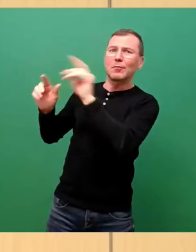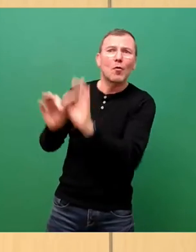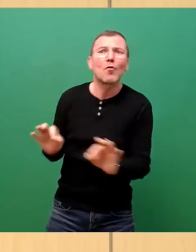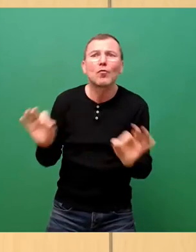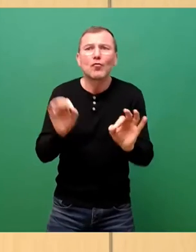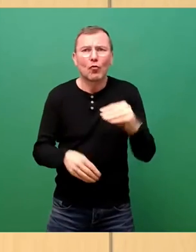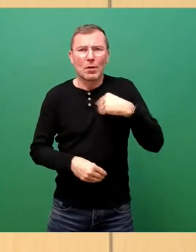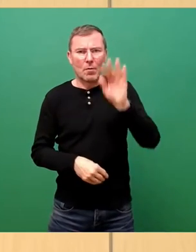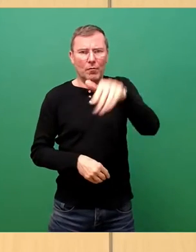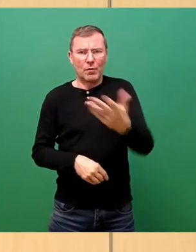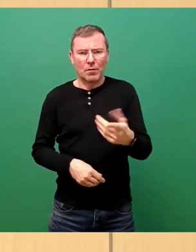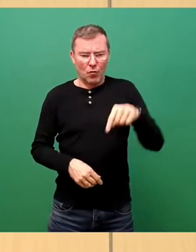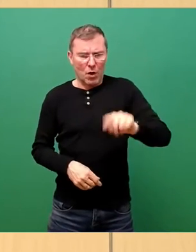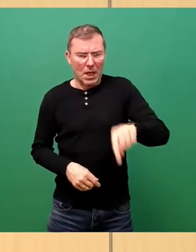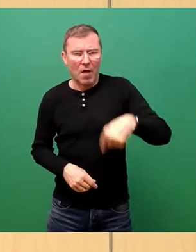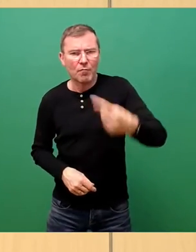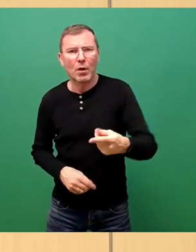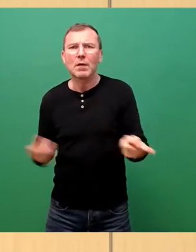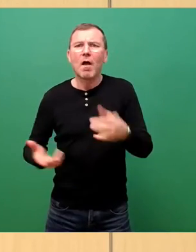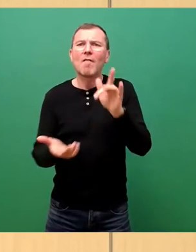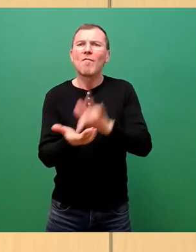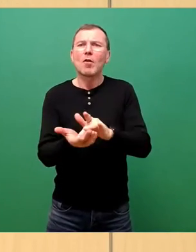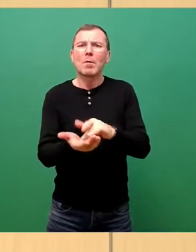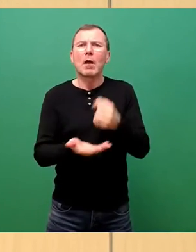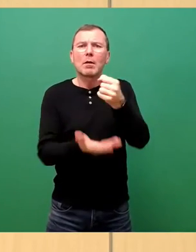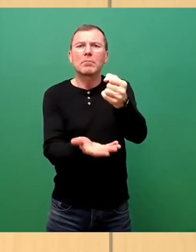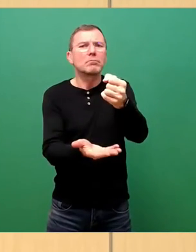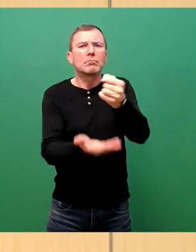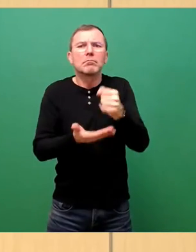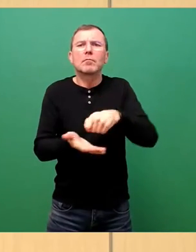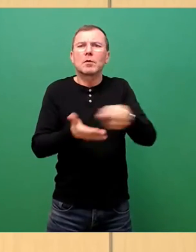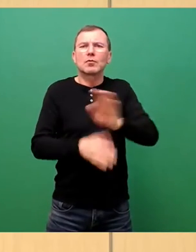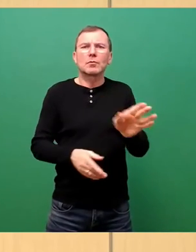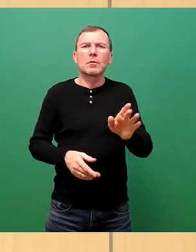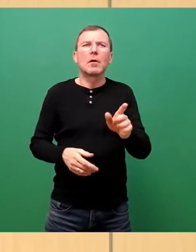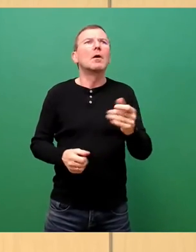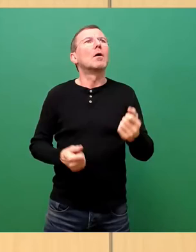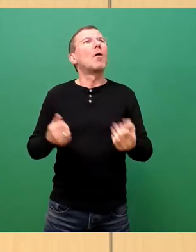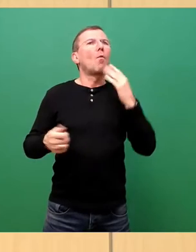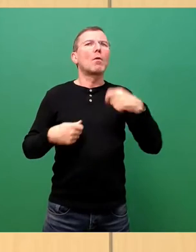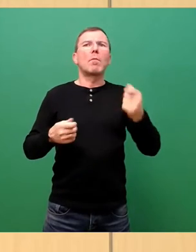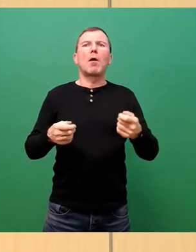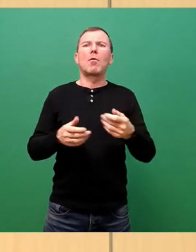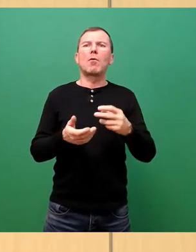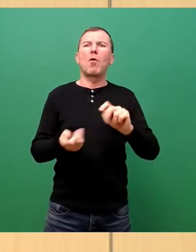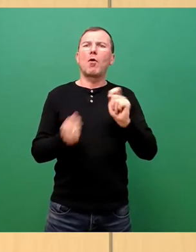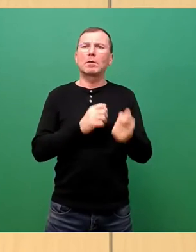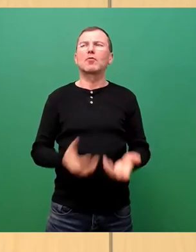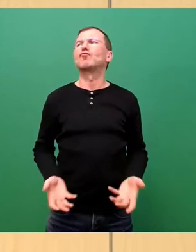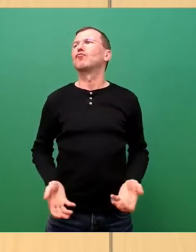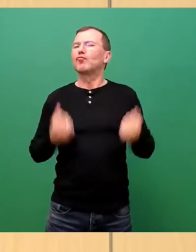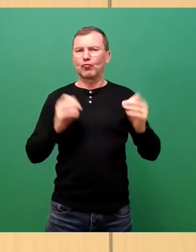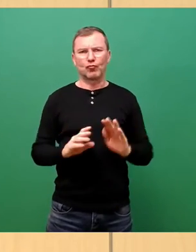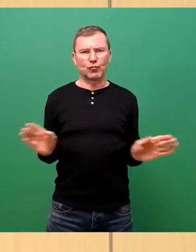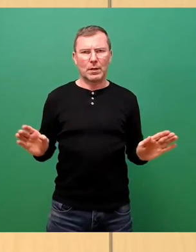Wenn von heute auf morgen eingeplante Fördermittel nicht mehr zur Verfügung stehen, erschwert das die Vorhaben im Wohnungsbau. Wenngleich wir also heute hier